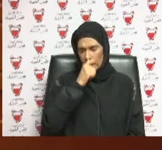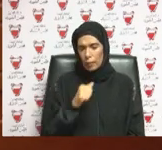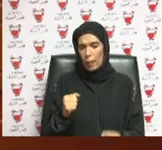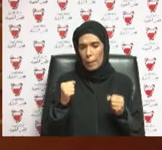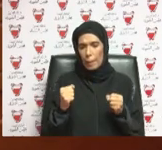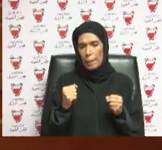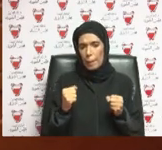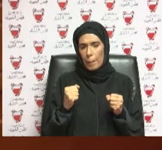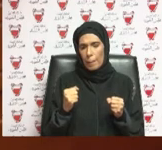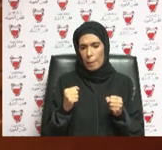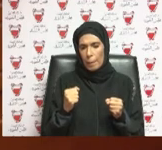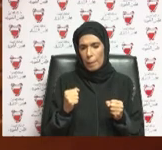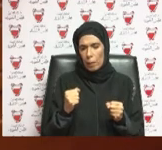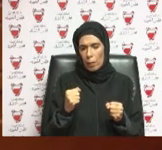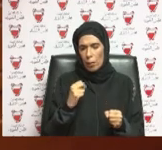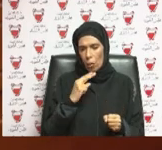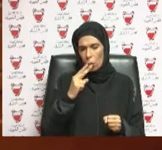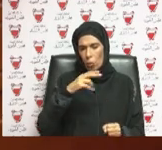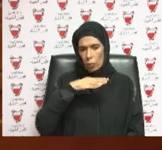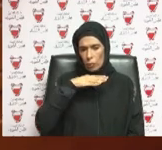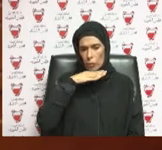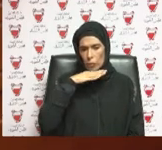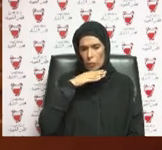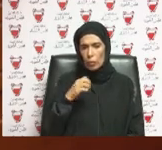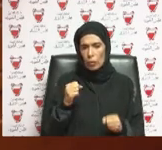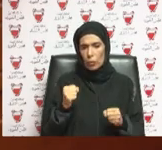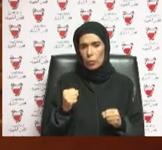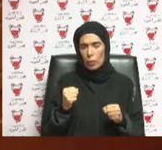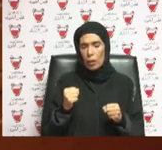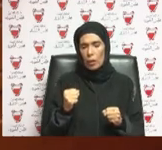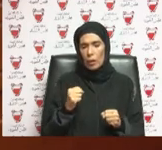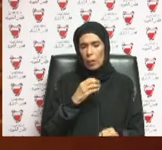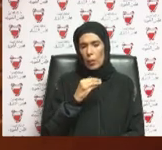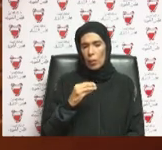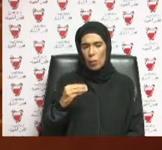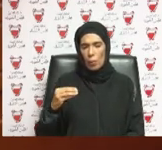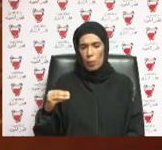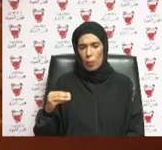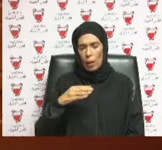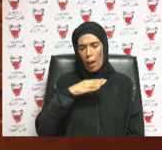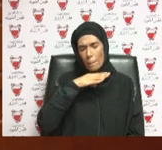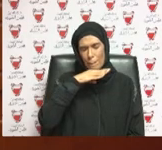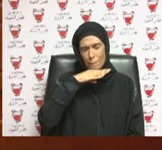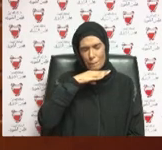أن أقف وأرثي أب الوطن ما أصعب أن يرثي الأبناء أباهم.